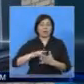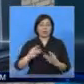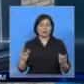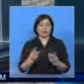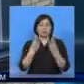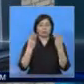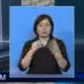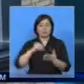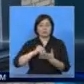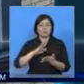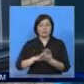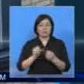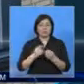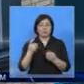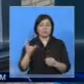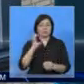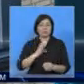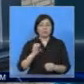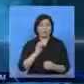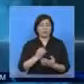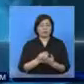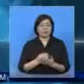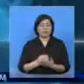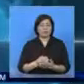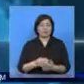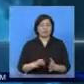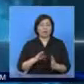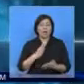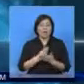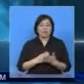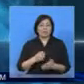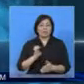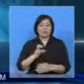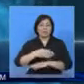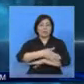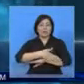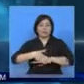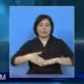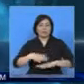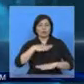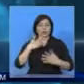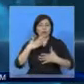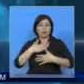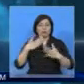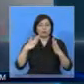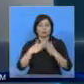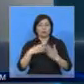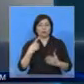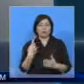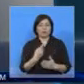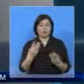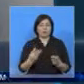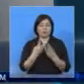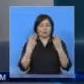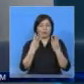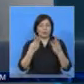оқиғасы тіркелді. 11 сәуір күні түске таман төтенше жағдай қызметіне Сәңкібай Батыр даңғылындағы көп қабатты пәтерлердің бірінде өрт